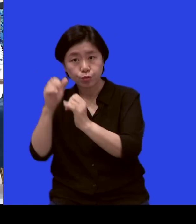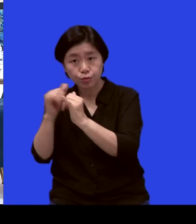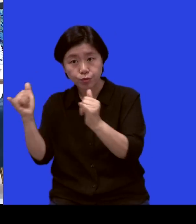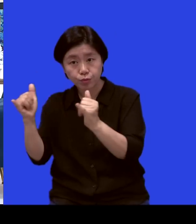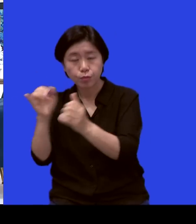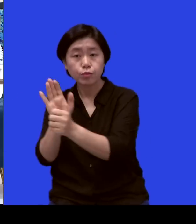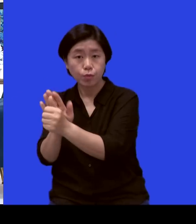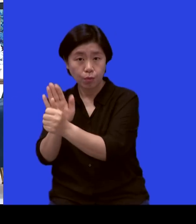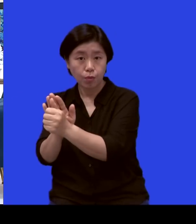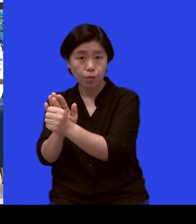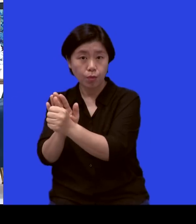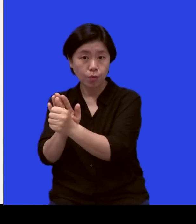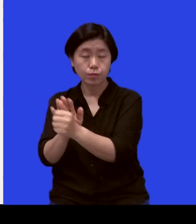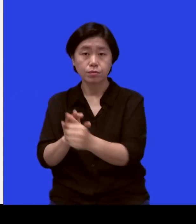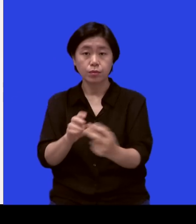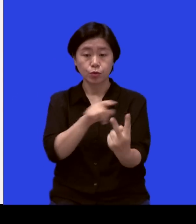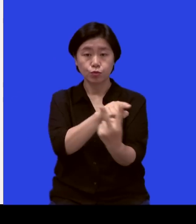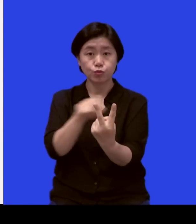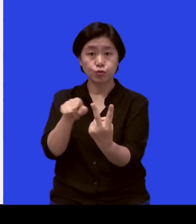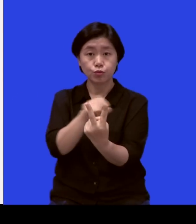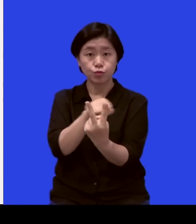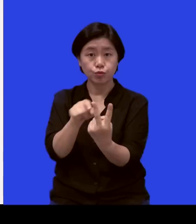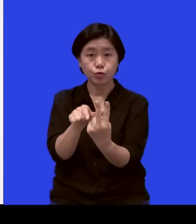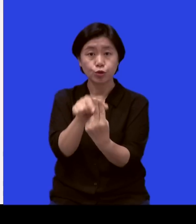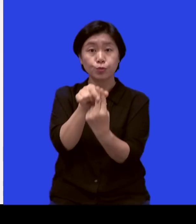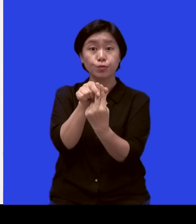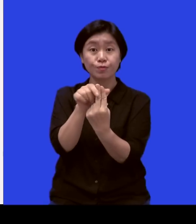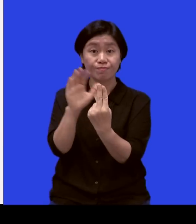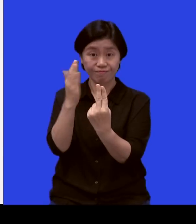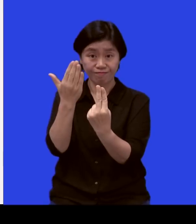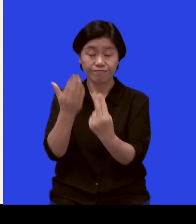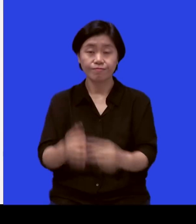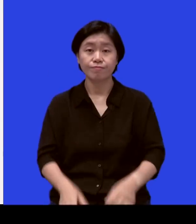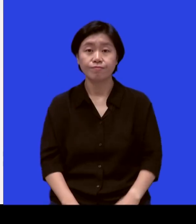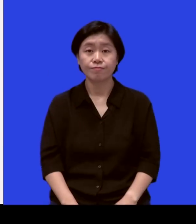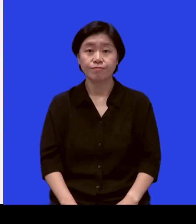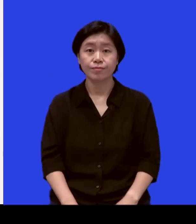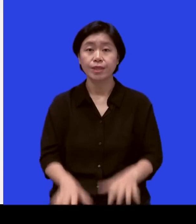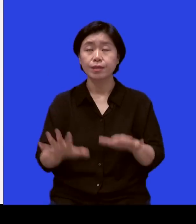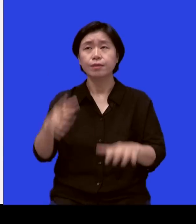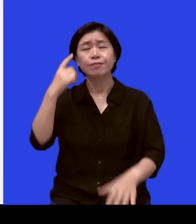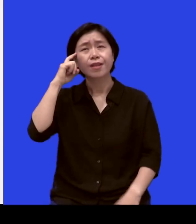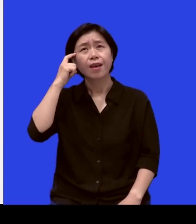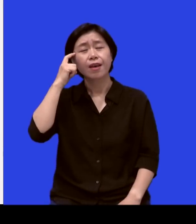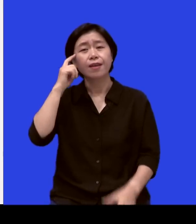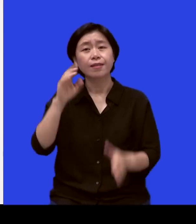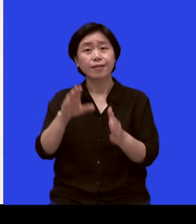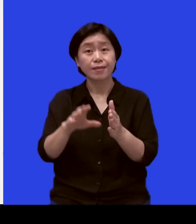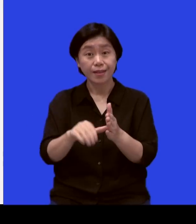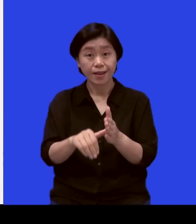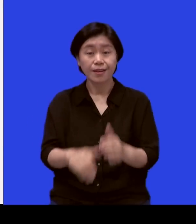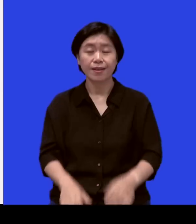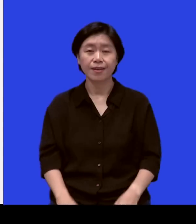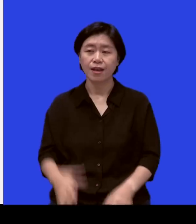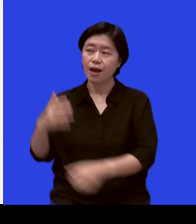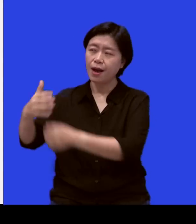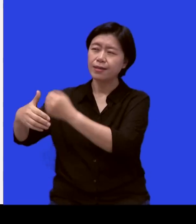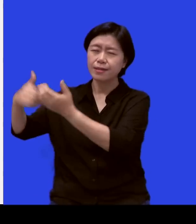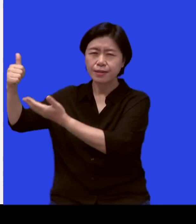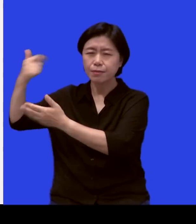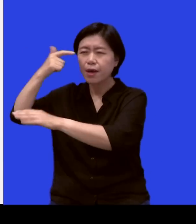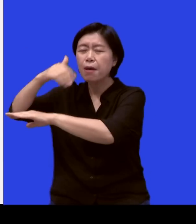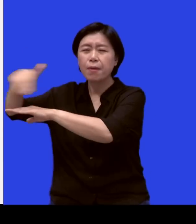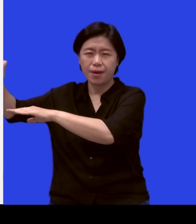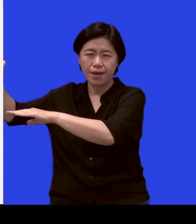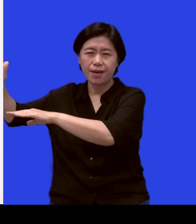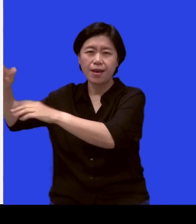부재 사업일 수도 있고 이 두 가지가 그냥 동시로 엮여진 거예요. 지금 생각하면은 하나님께서 그냥 예정된 길로 그냥